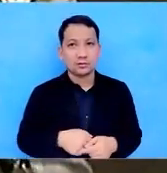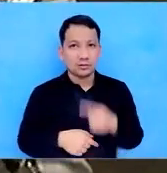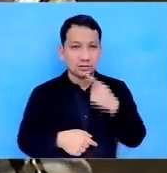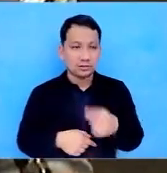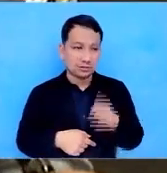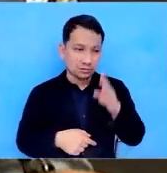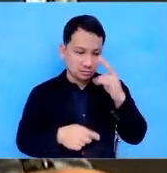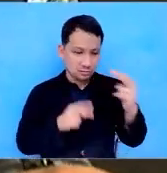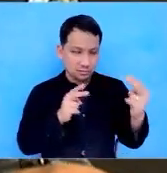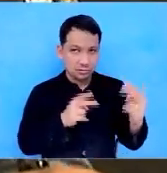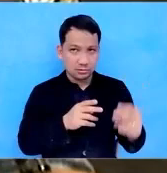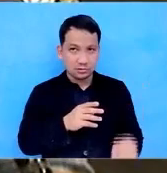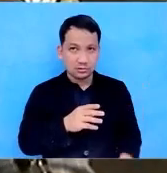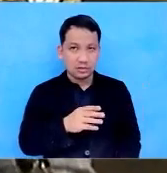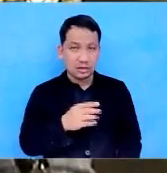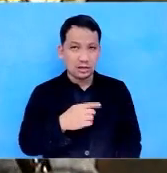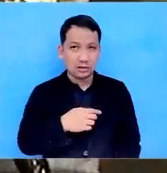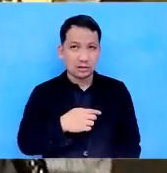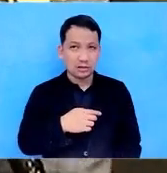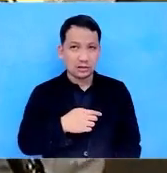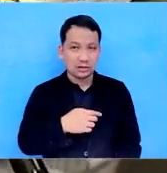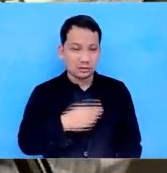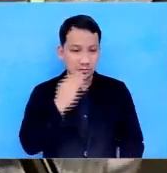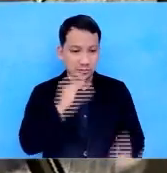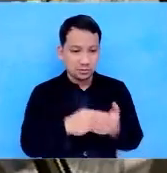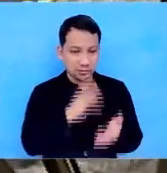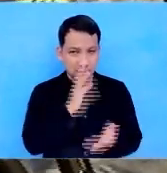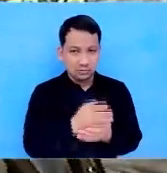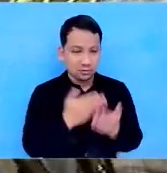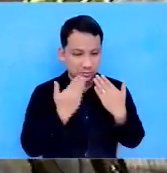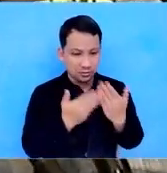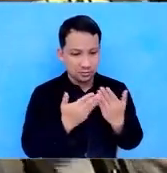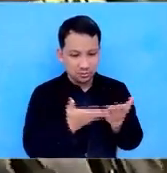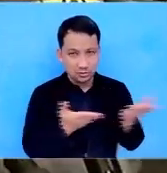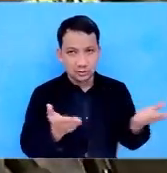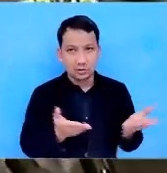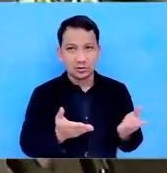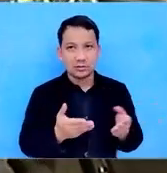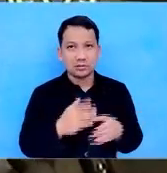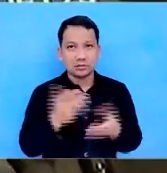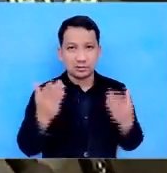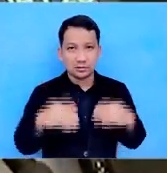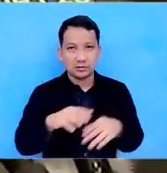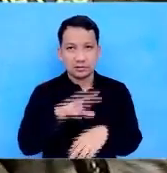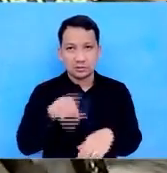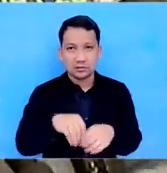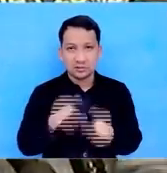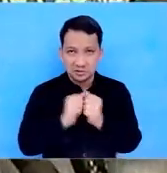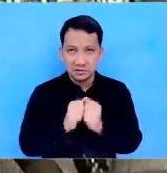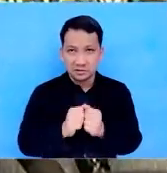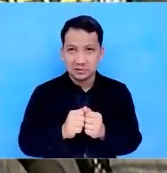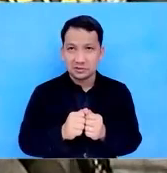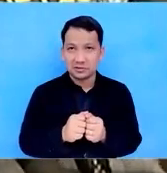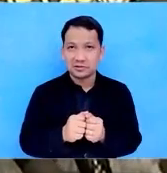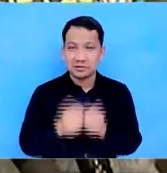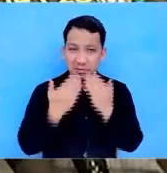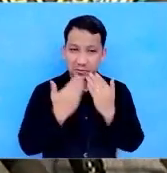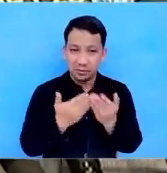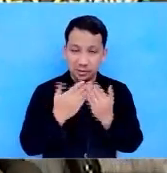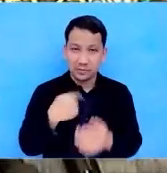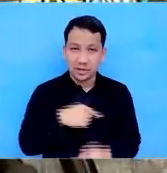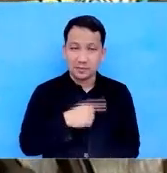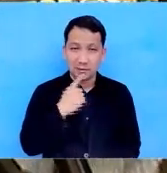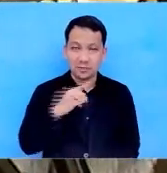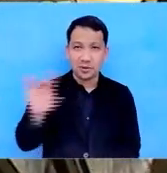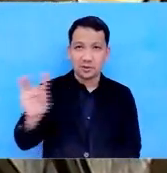yung mga mensahe ko sa'yo, pero maraming salamat din sa pagkakataon, sir. At napaka-thankful ko at ako yung